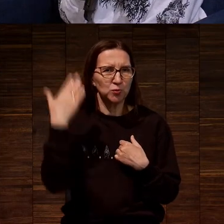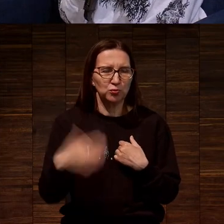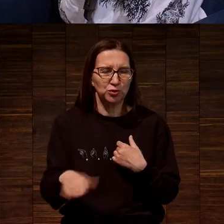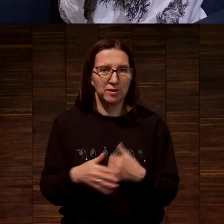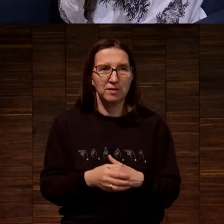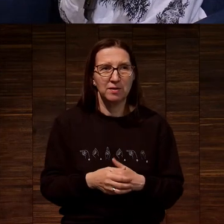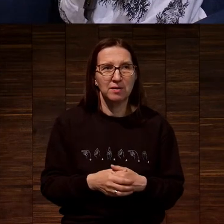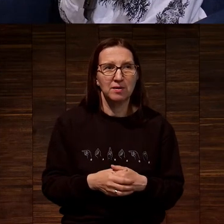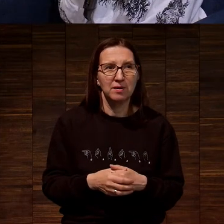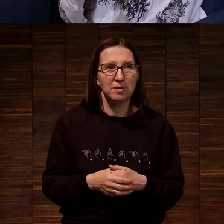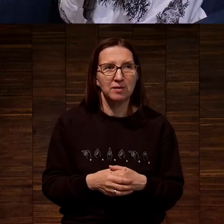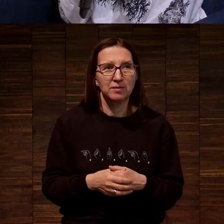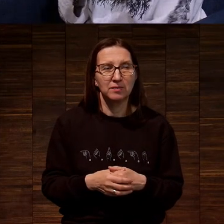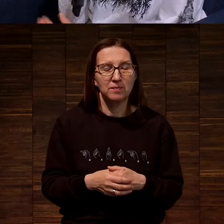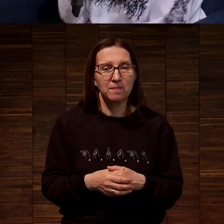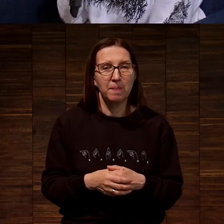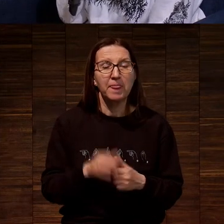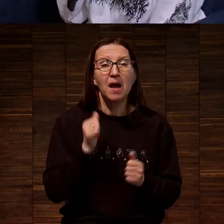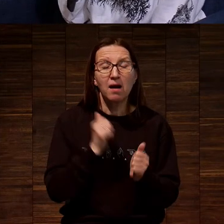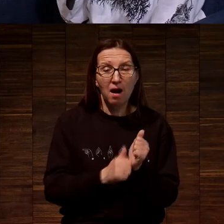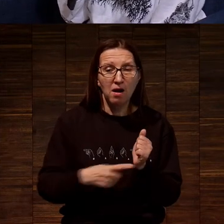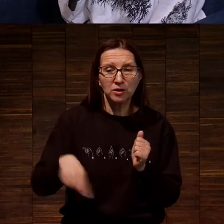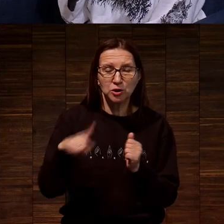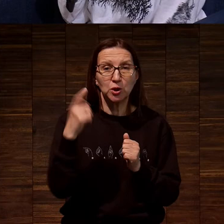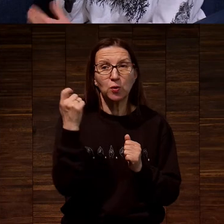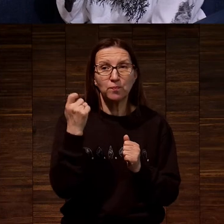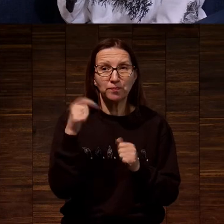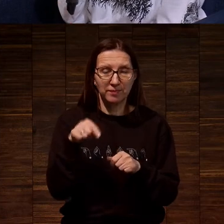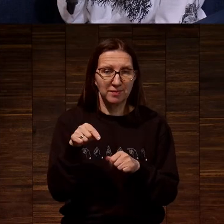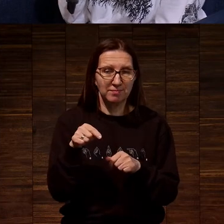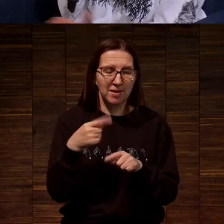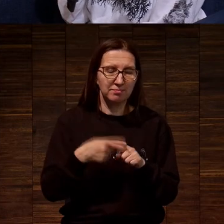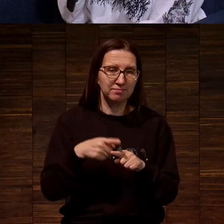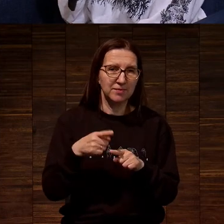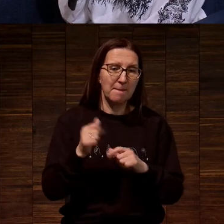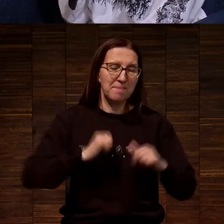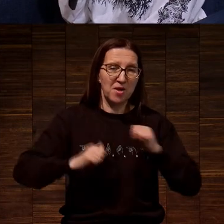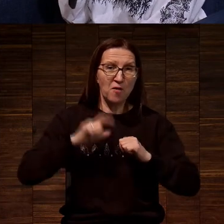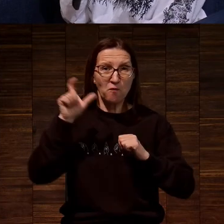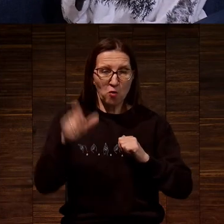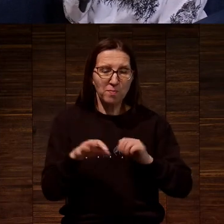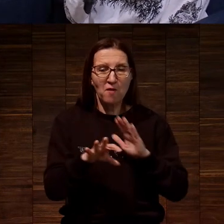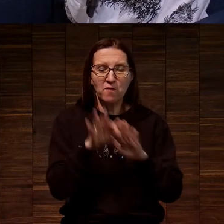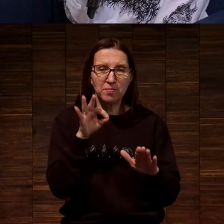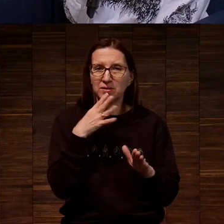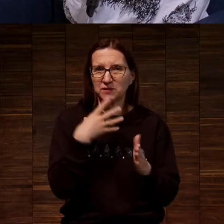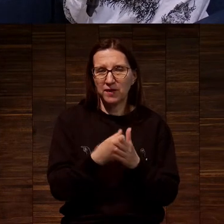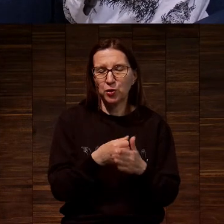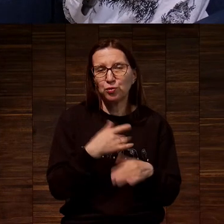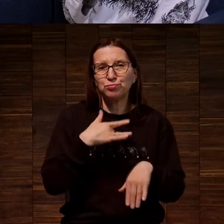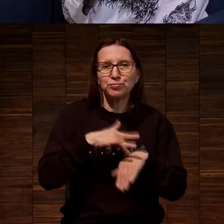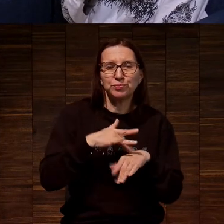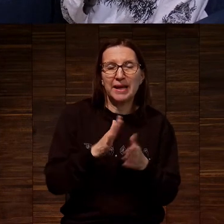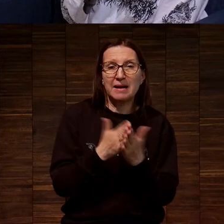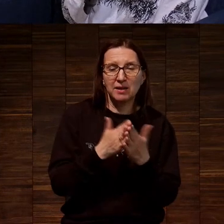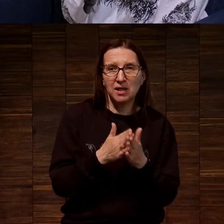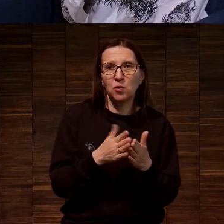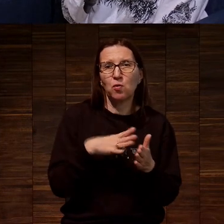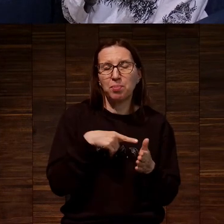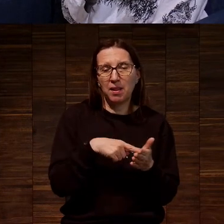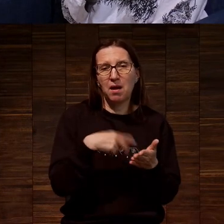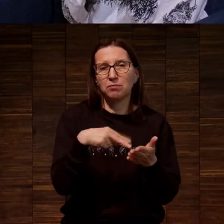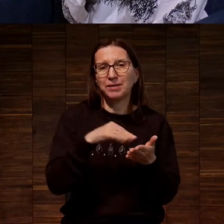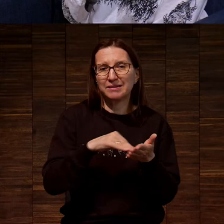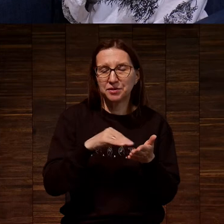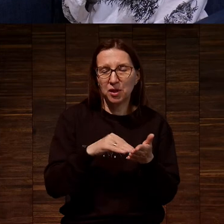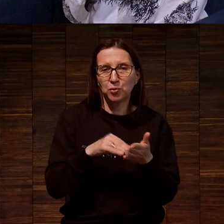говоря. Каждый выбрал свою любимую книгу. Там была и художественная литература, но, в общем, я не буду сейчас обманывать. Вот.